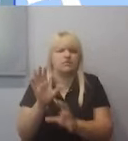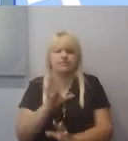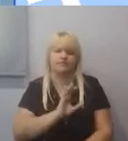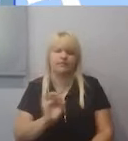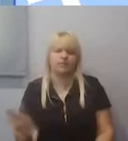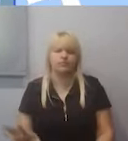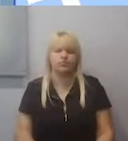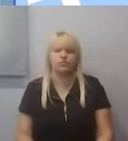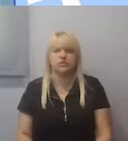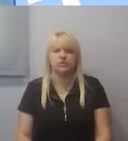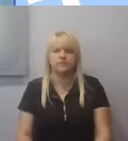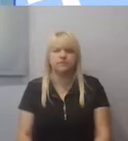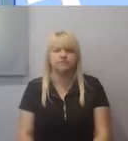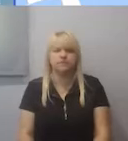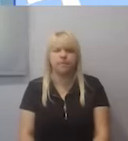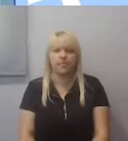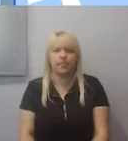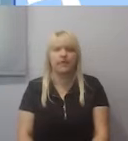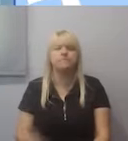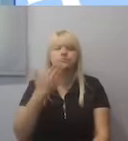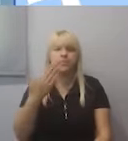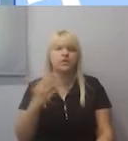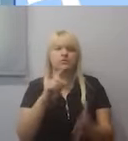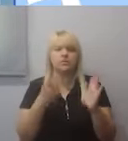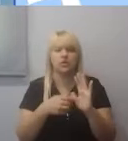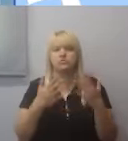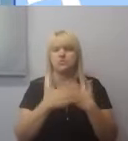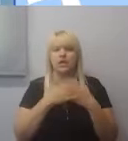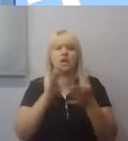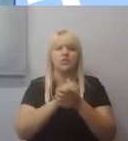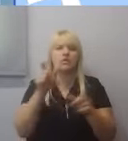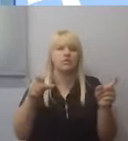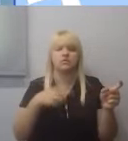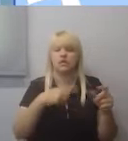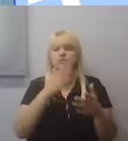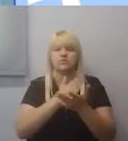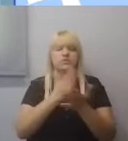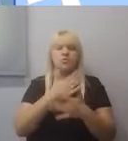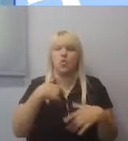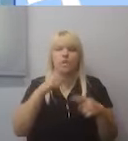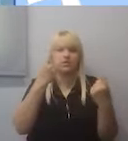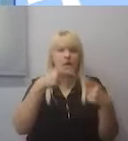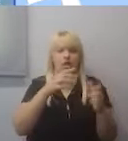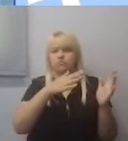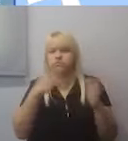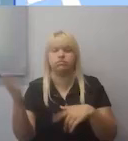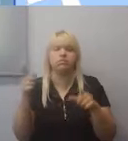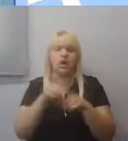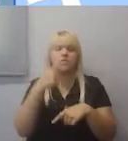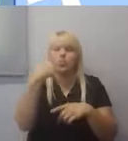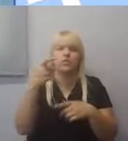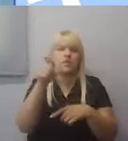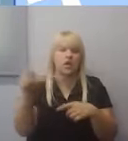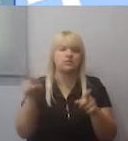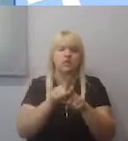domā jā paldies par jautājumu un mīļie draugi mēs esam krietni pāri laikam bet mūsu runātāji ir aicināti un piekrituši tikai viens